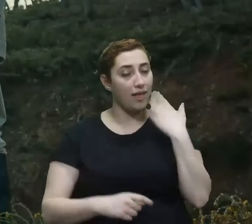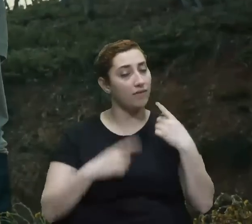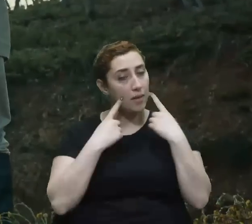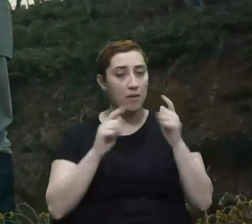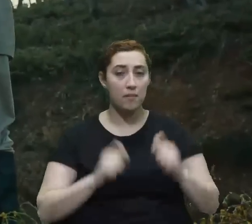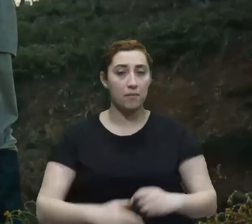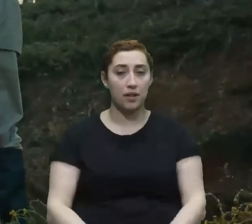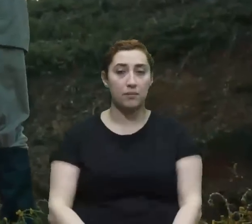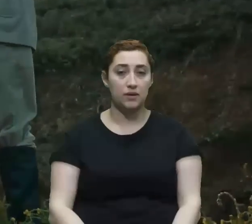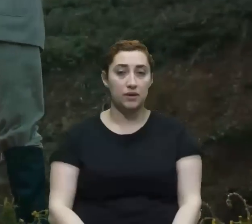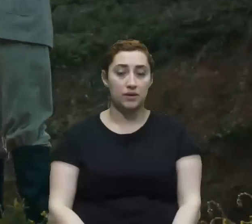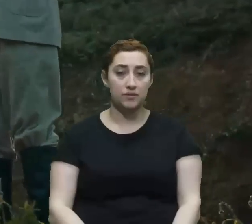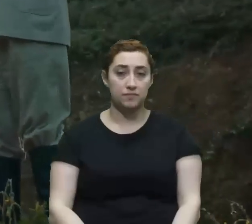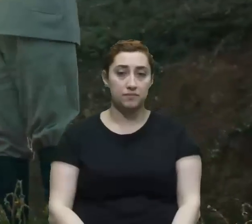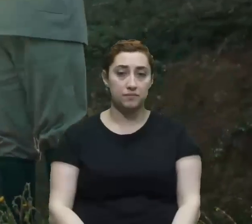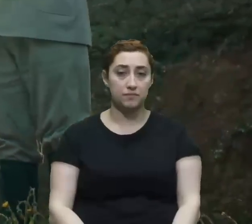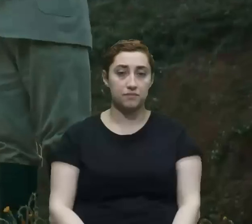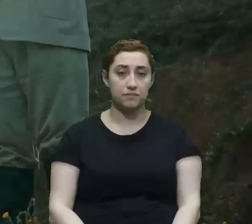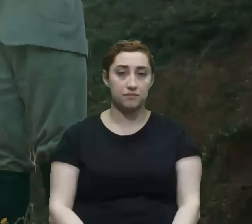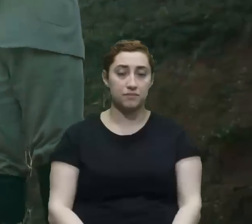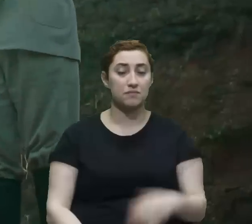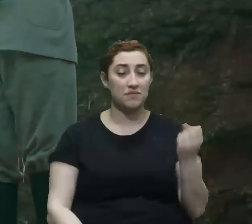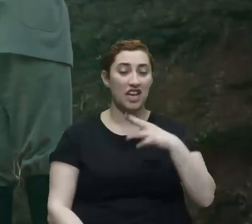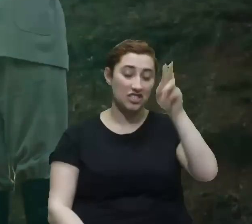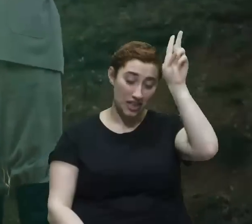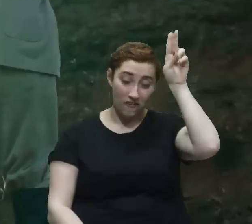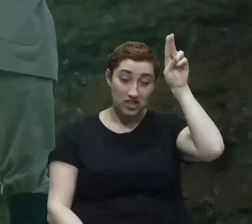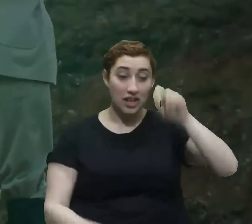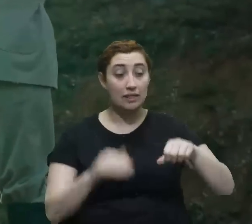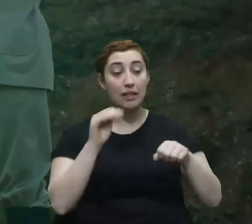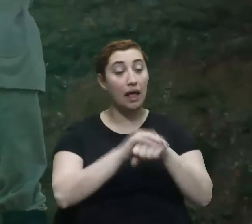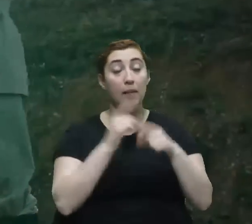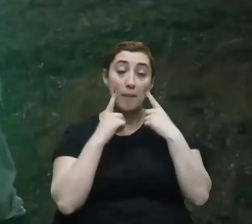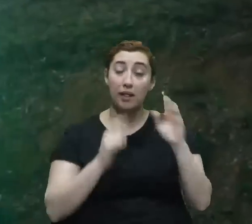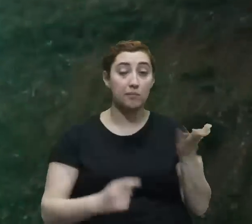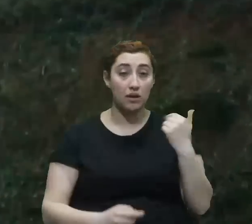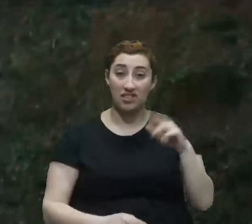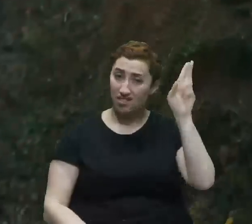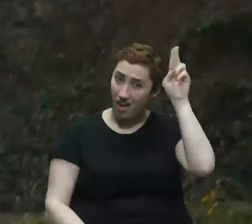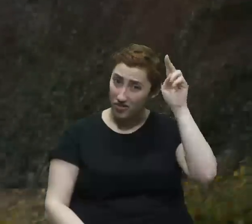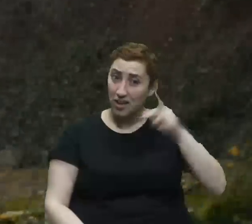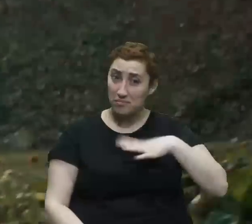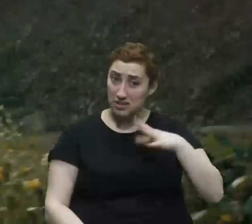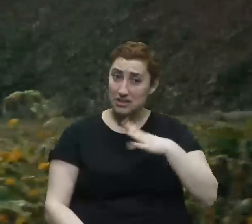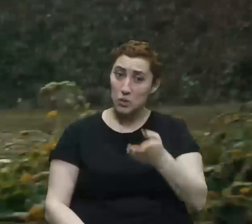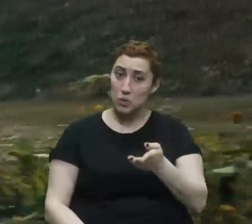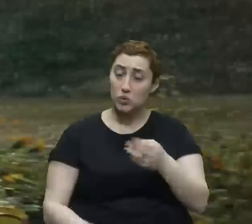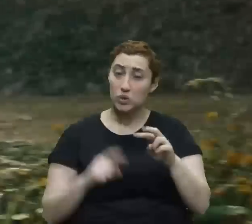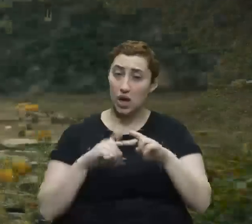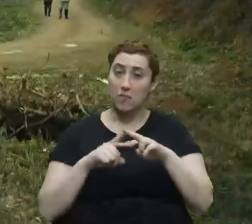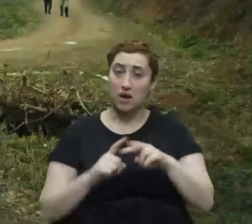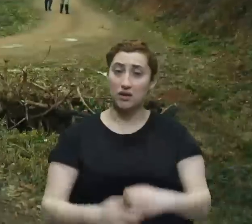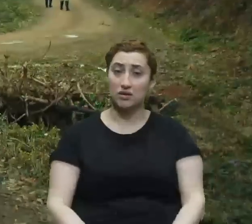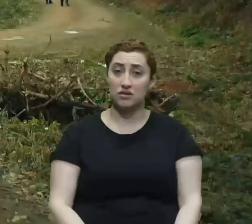yaşayalım. Yüce Efendi'den uzaklaştı. Birkaç tavşan avlayalım, ha? Ne dersin? Tavşan mı avlamak istiyorsun